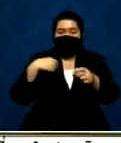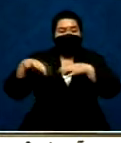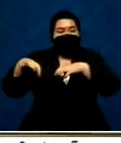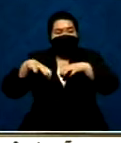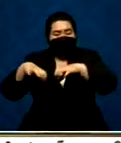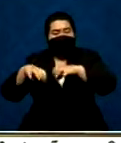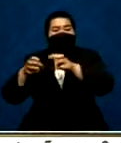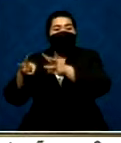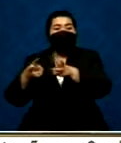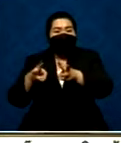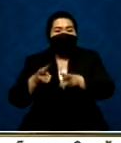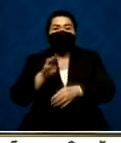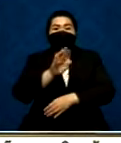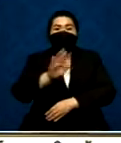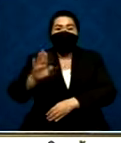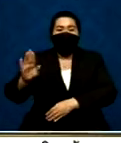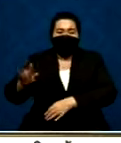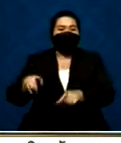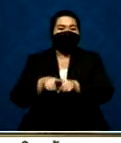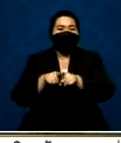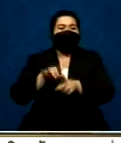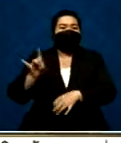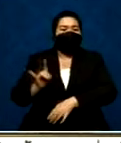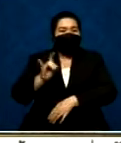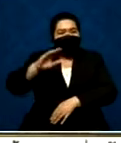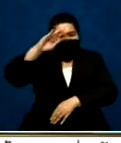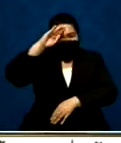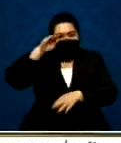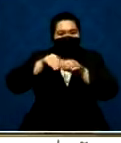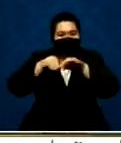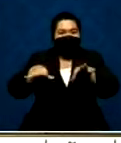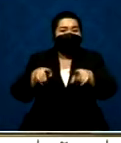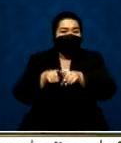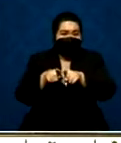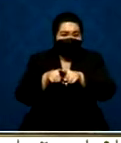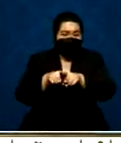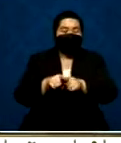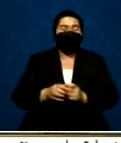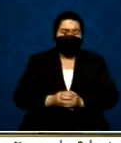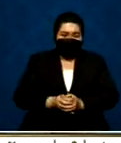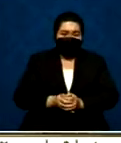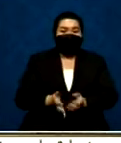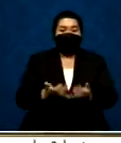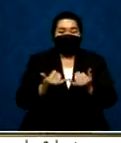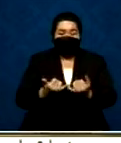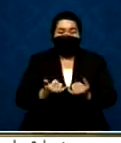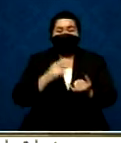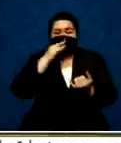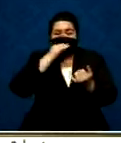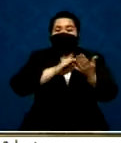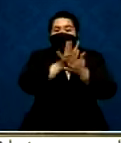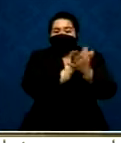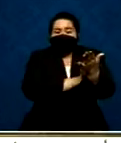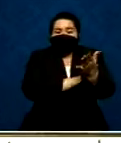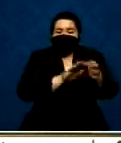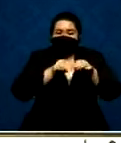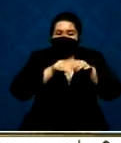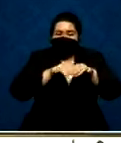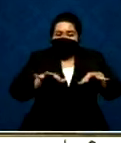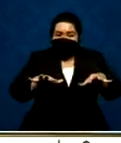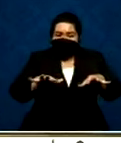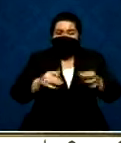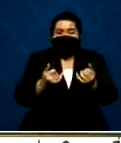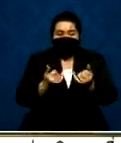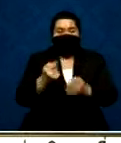างกันโรคระบาดในสัตว์ก็เช่นเดียวกันท่านประธานครับการกระจายไปทั่วประเทศตอนนี้เนี่ยพวกเรามีความ